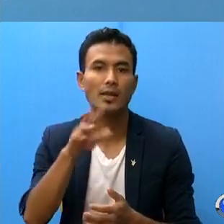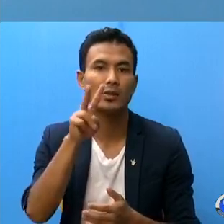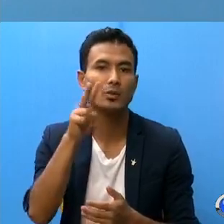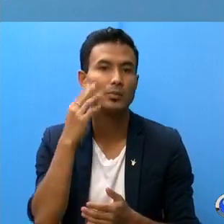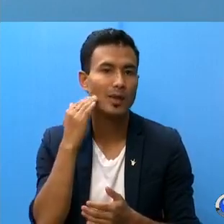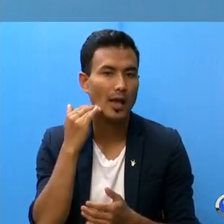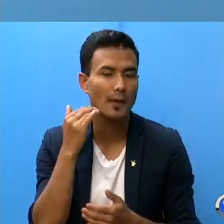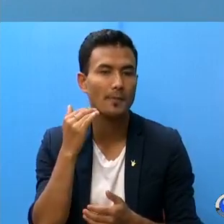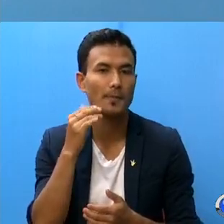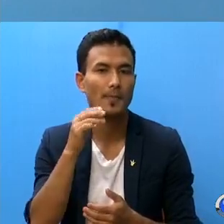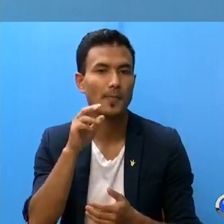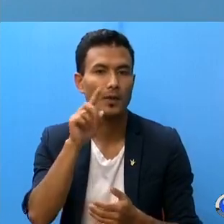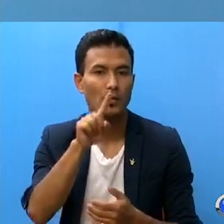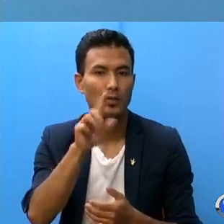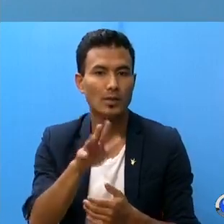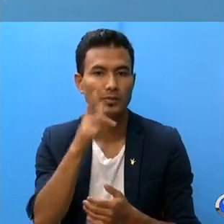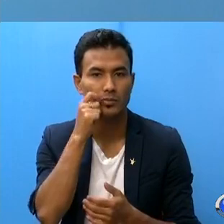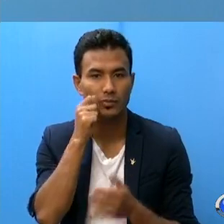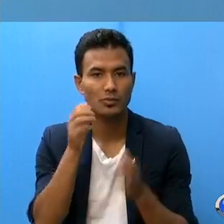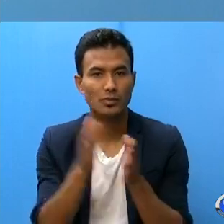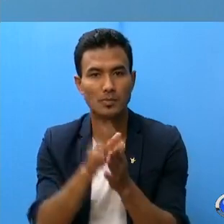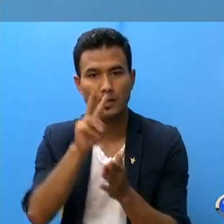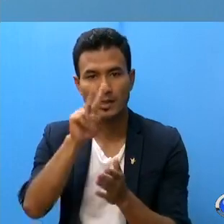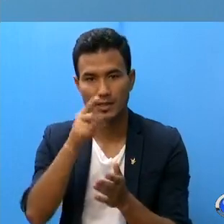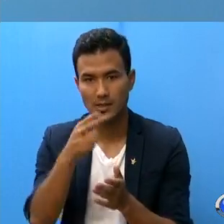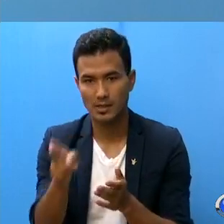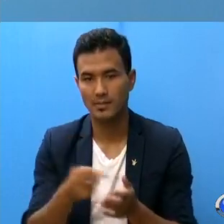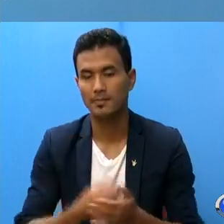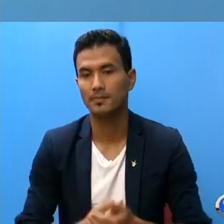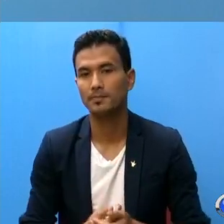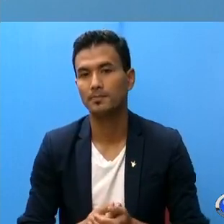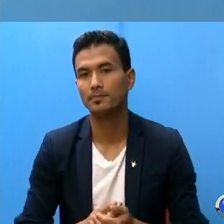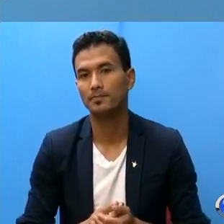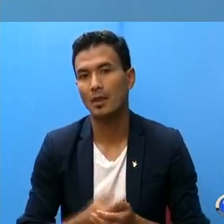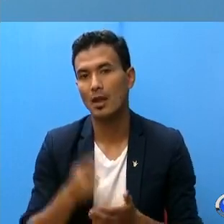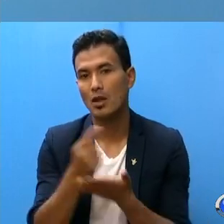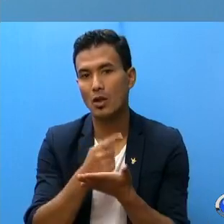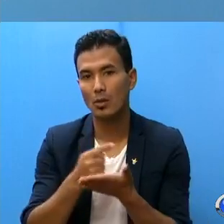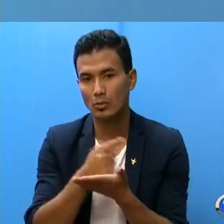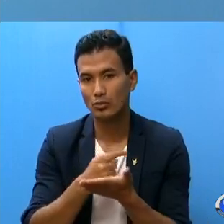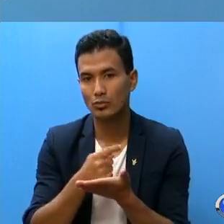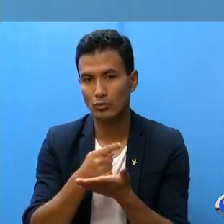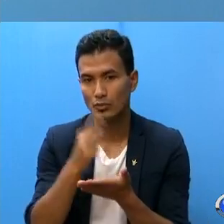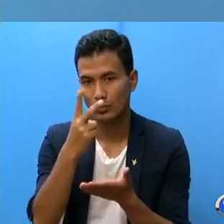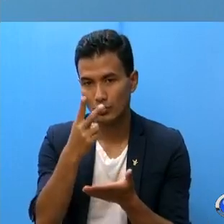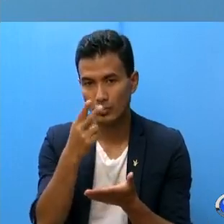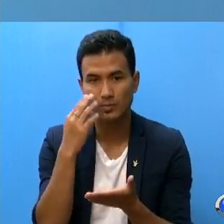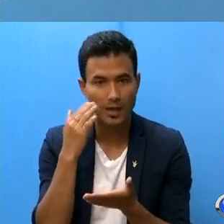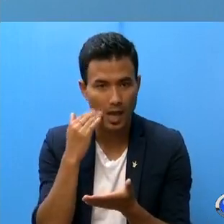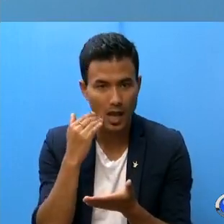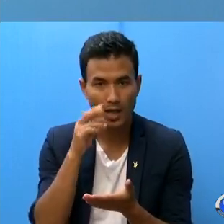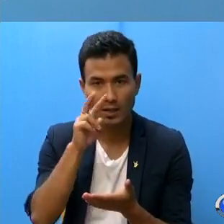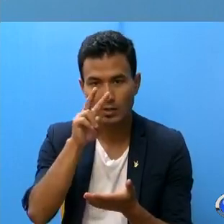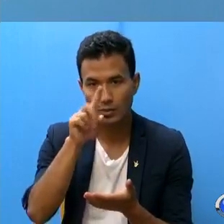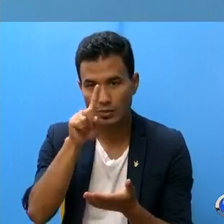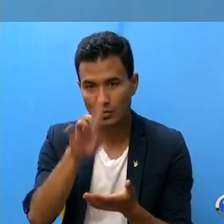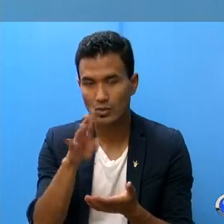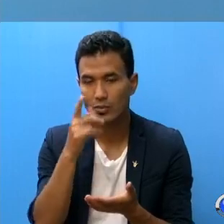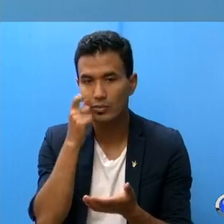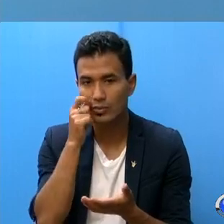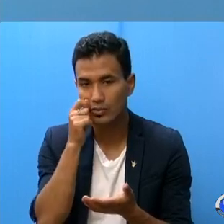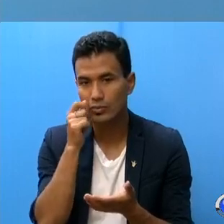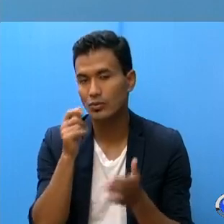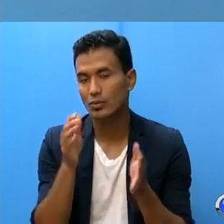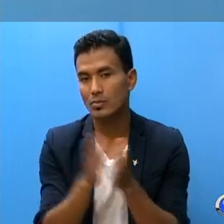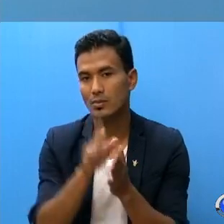दुई महिला रा उन्नाईस पुरूस गरी 21 जना कपिल बस्तु का दुई महिला रा चौद जना पुरूस